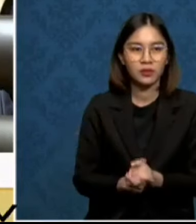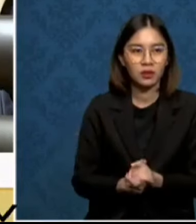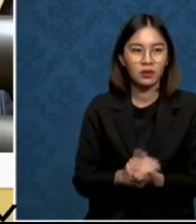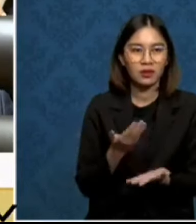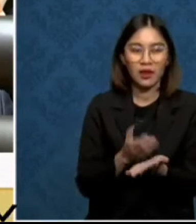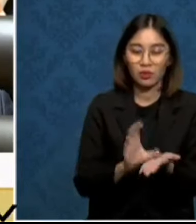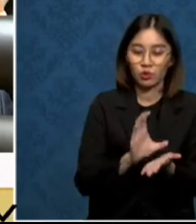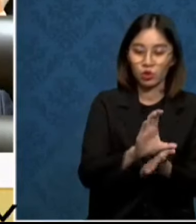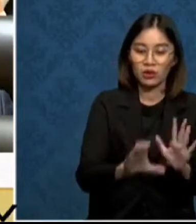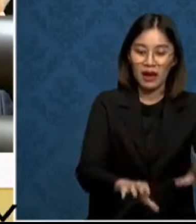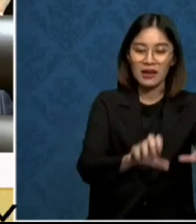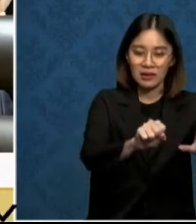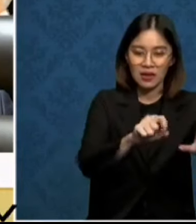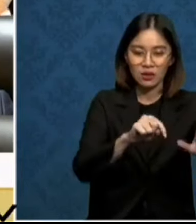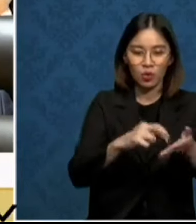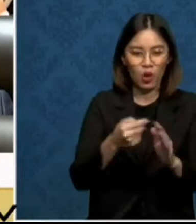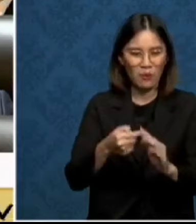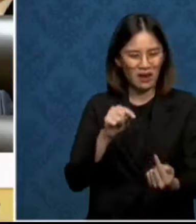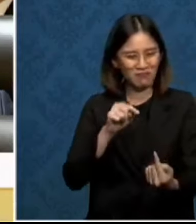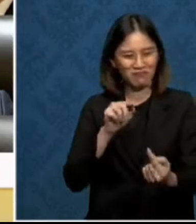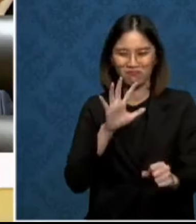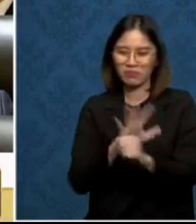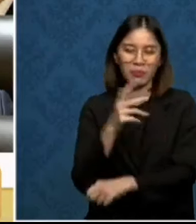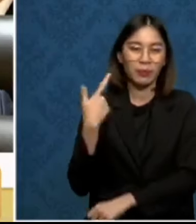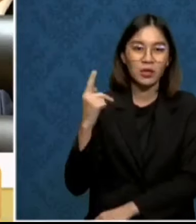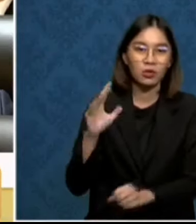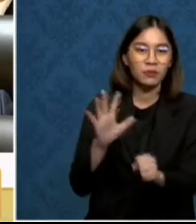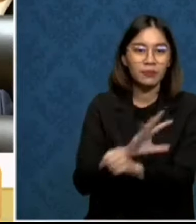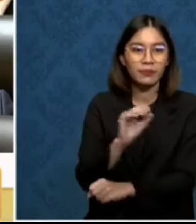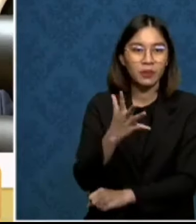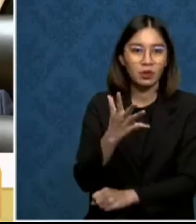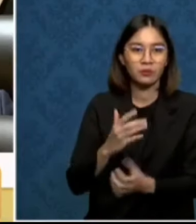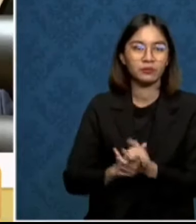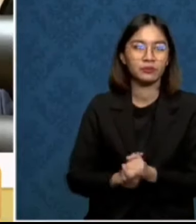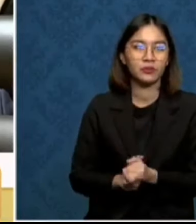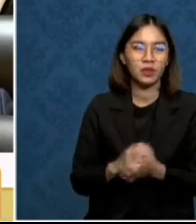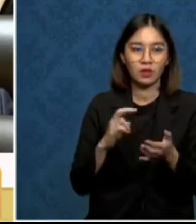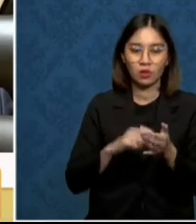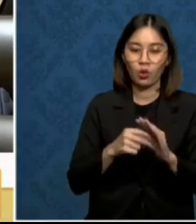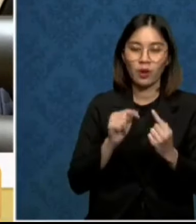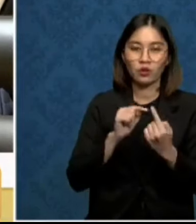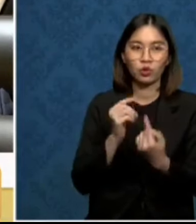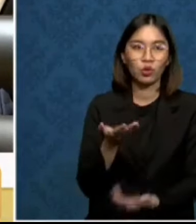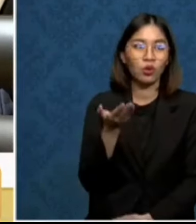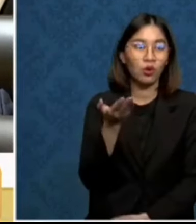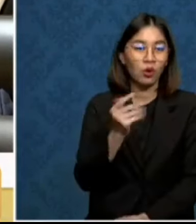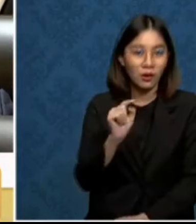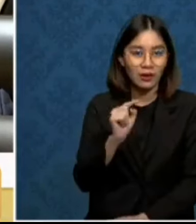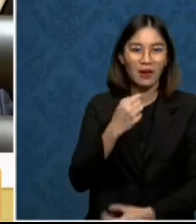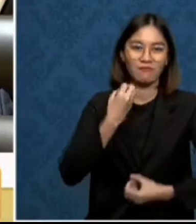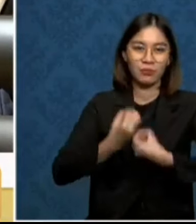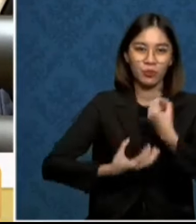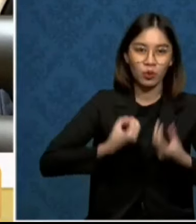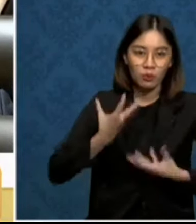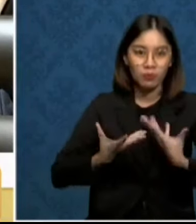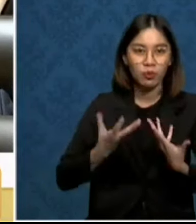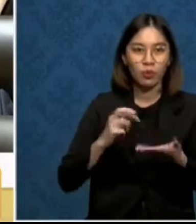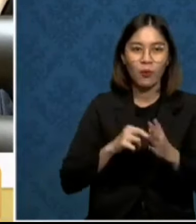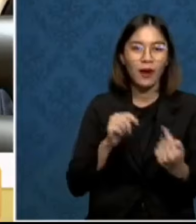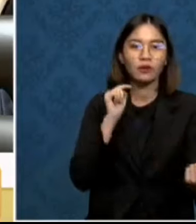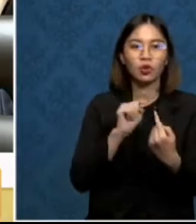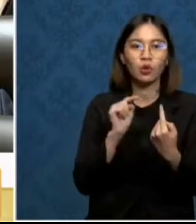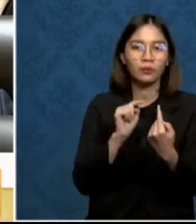500,000มันก็ยังได้ไม่คุ้มเสียอยู่ดีนี่คือสิ่งที่ขอฉายคร่าวๆมันไม่เป๊ะ